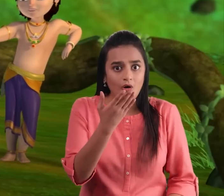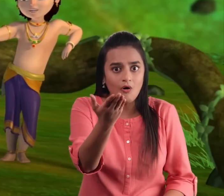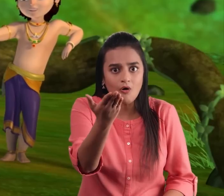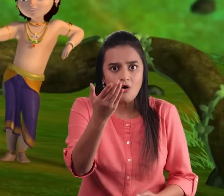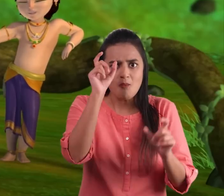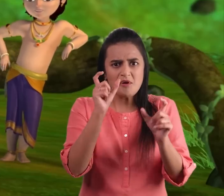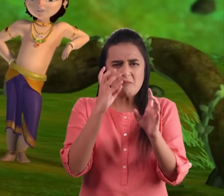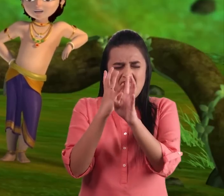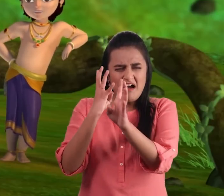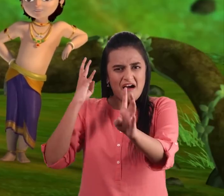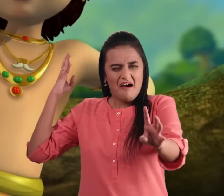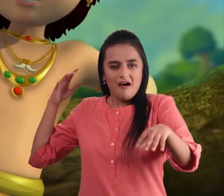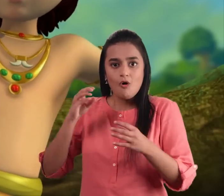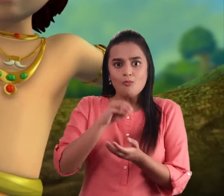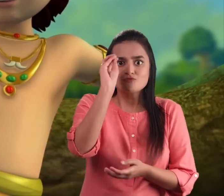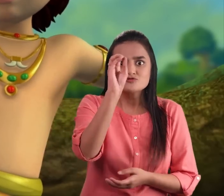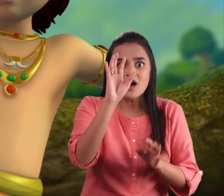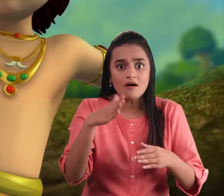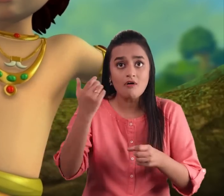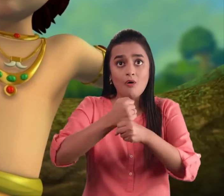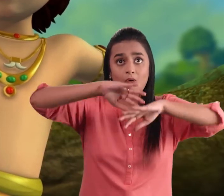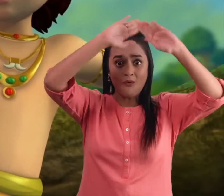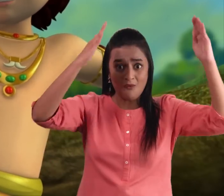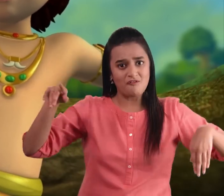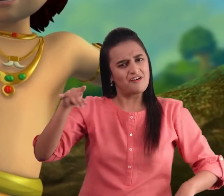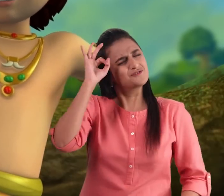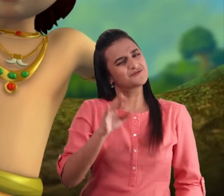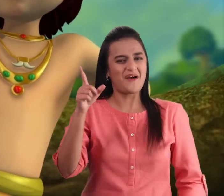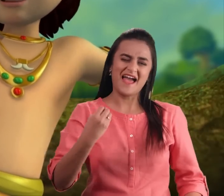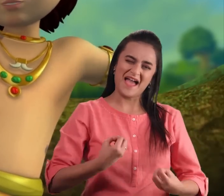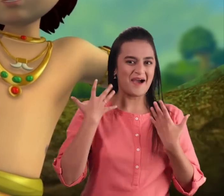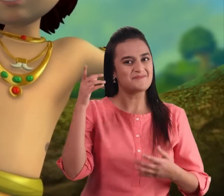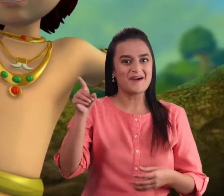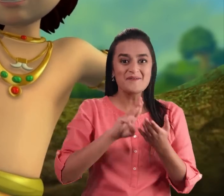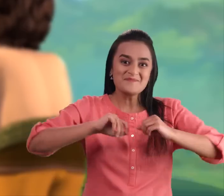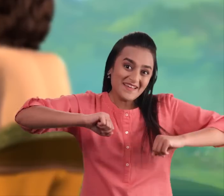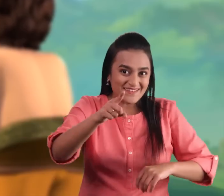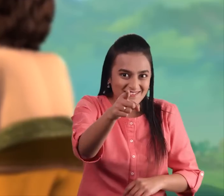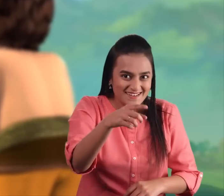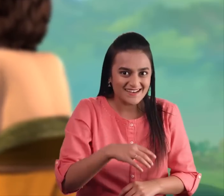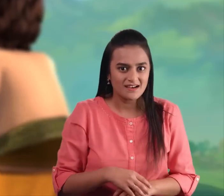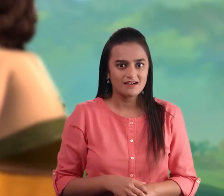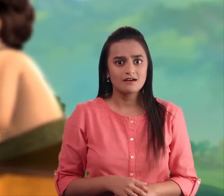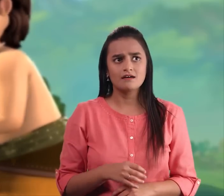देखो कितनी बड़ी पूजा हो रही है। गोवर्धन पर्वत तो बहुत प्रसन्न हो रहे होंगे मधु।